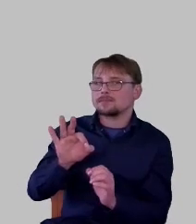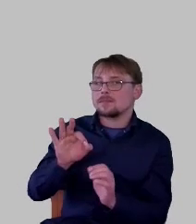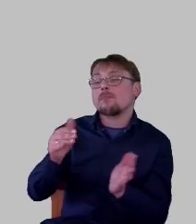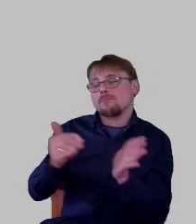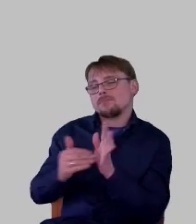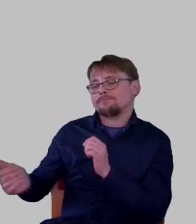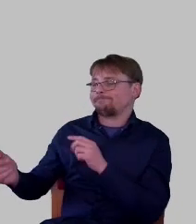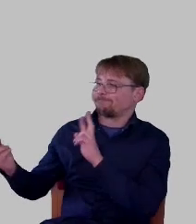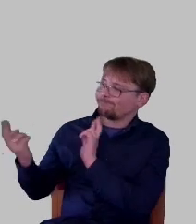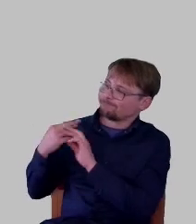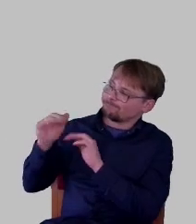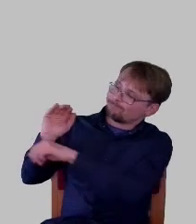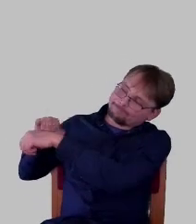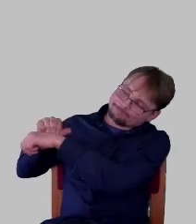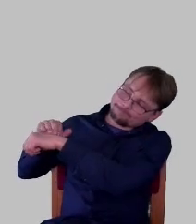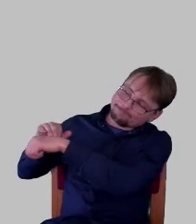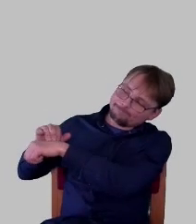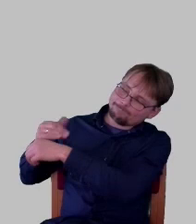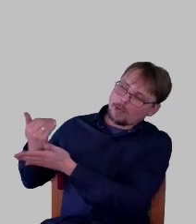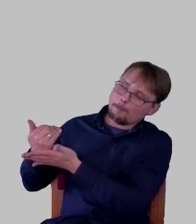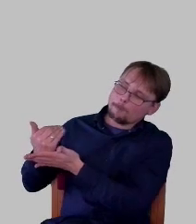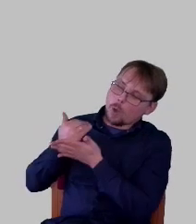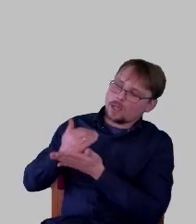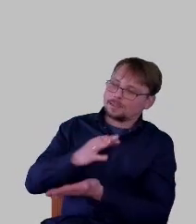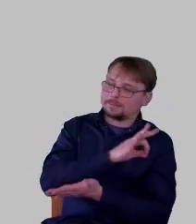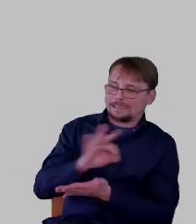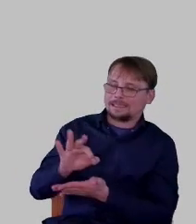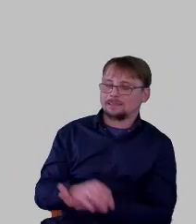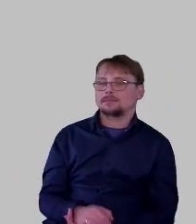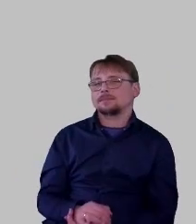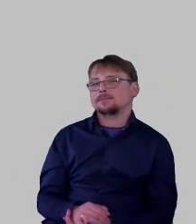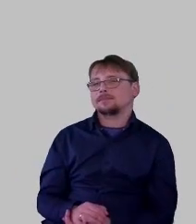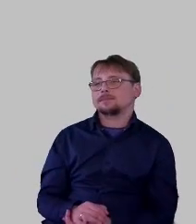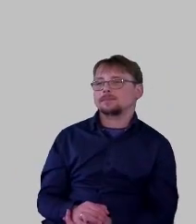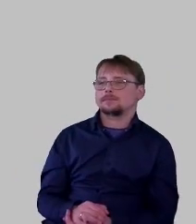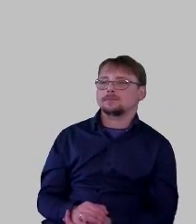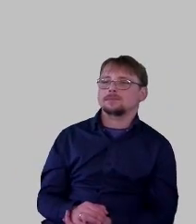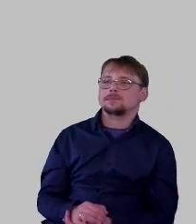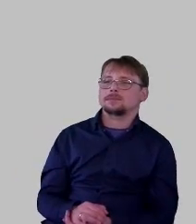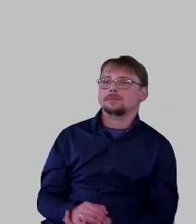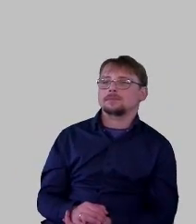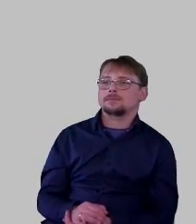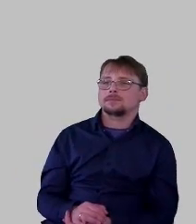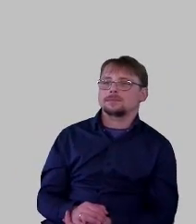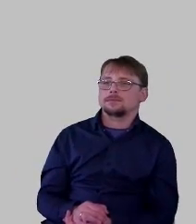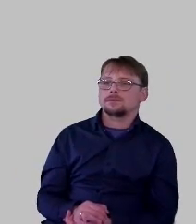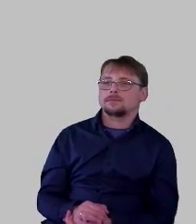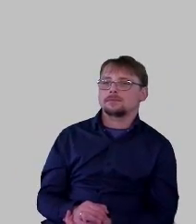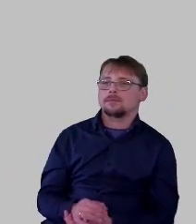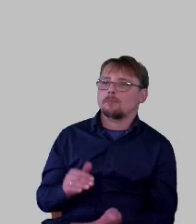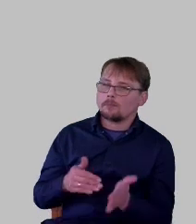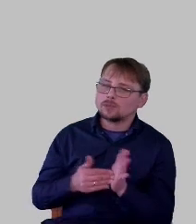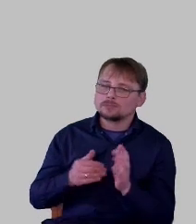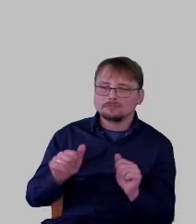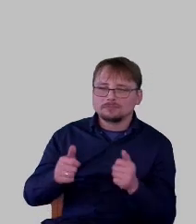z poradnią psychologiczno-pedagogiczną. I tak jak już to wybrzmiało wcześniej, myślę, że tylko po to, żeby Państwu utrwalić w świadomości,